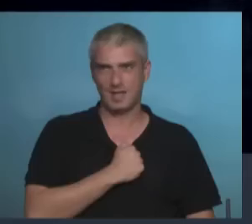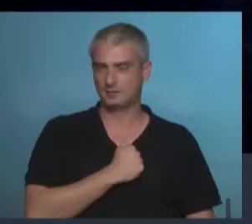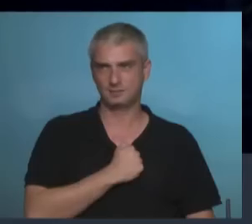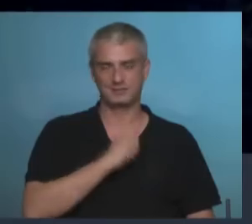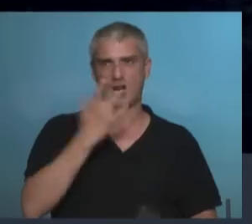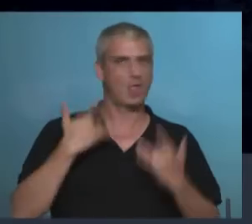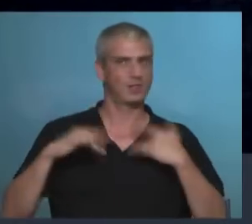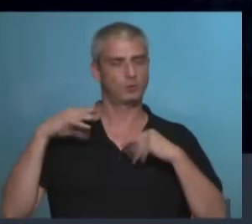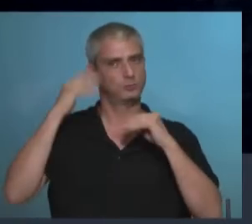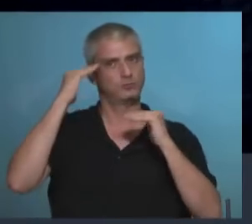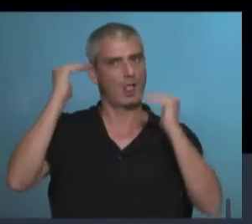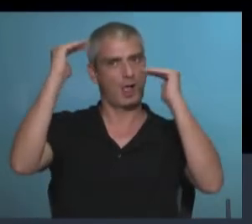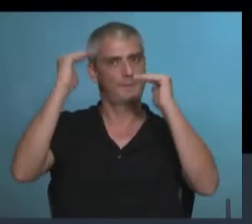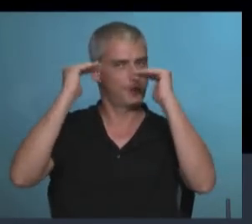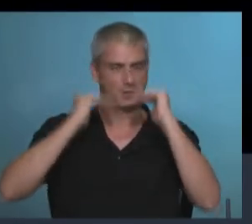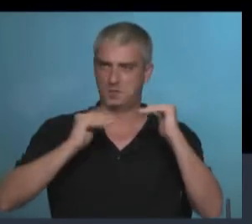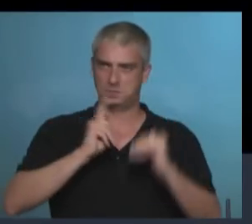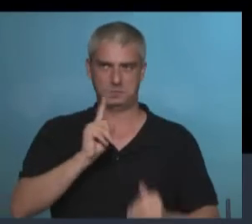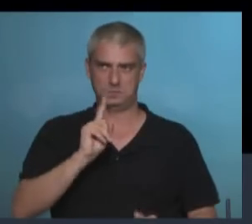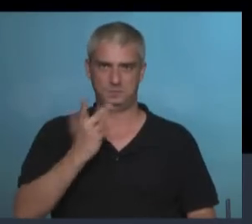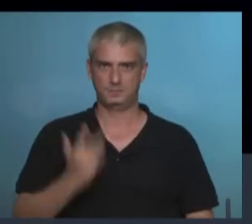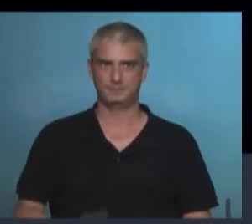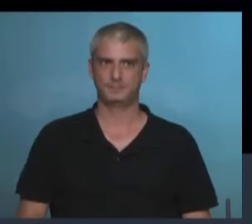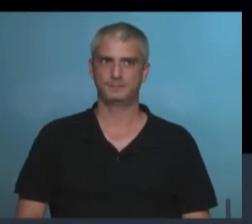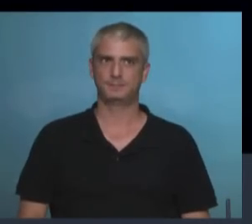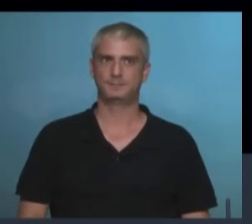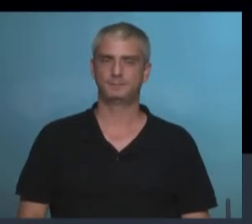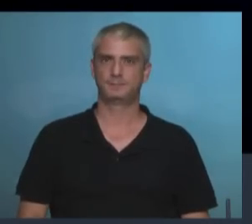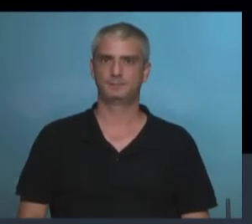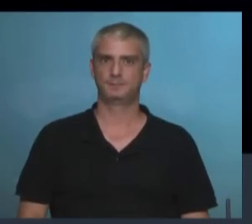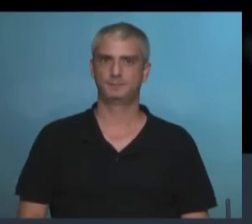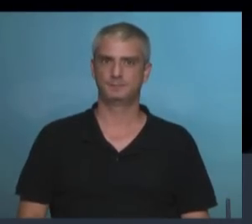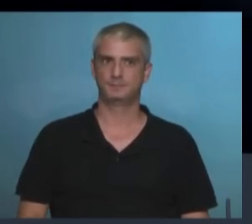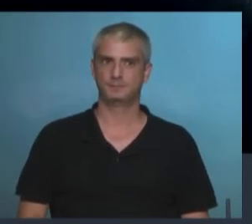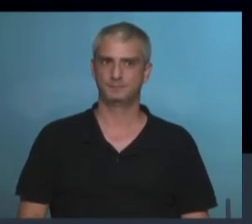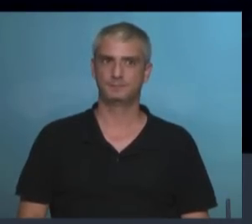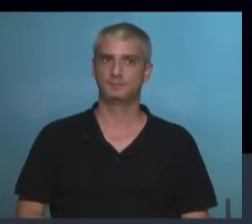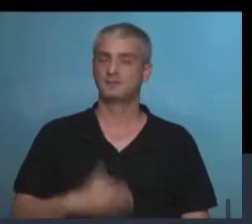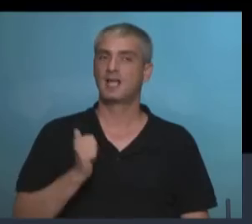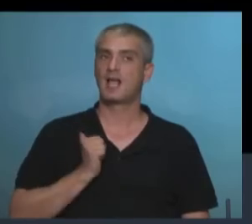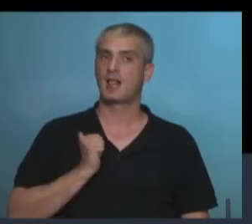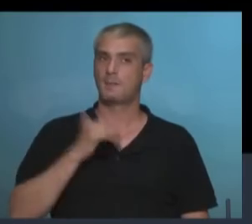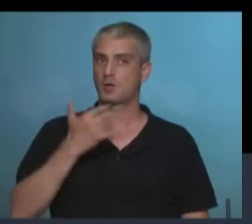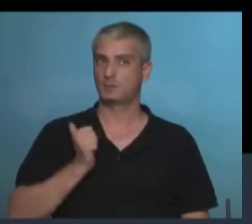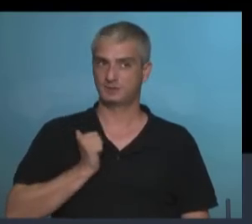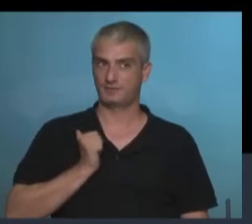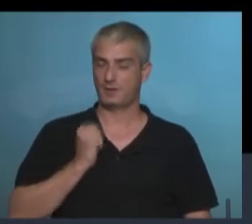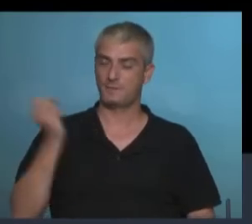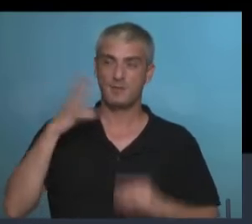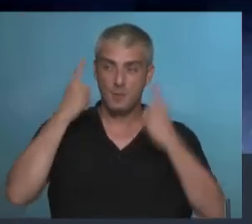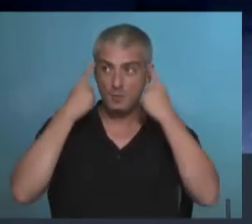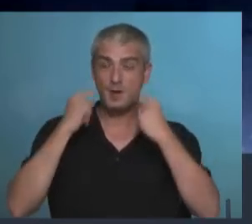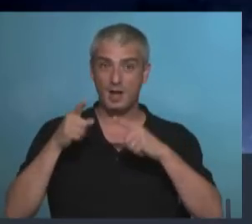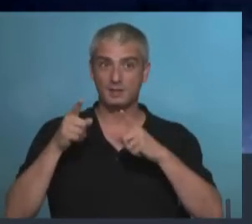תירוץ להוריד את הרמה. מספר החיילים המשרתים היום בצה"ל והכירו מהעולם